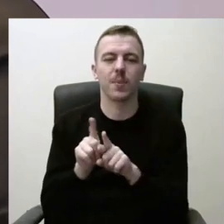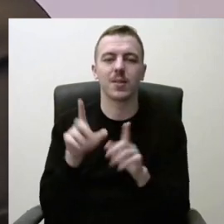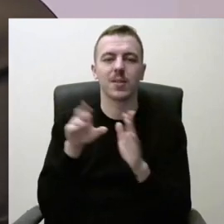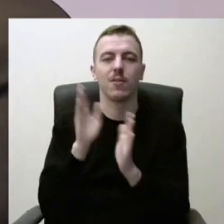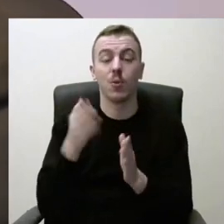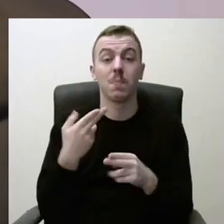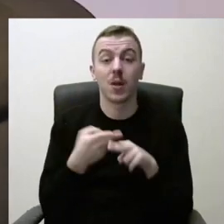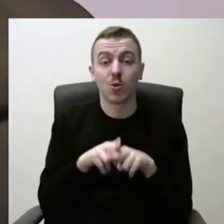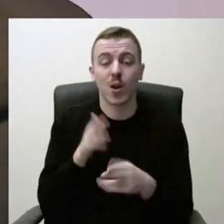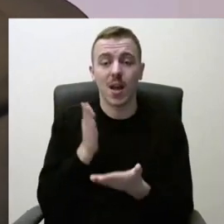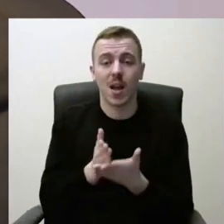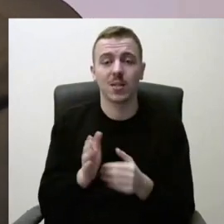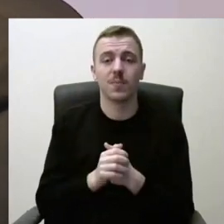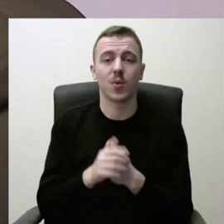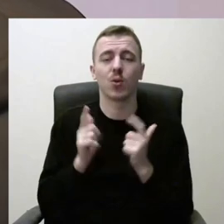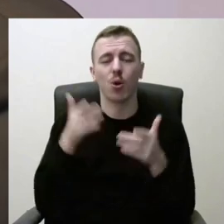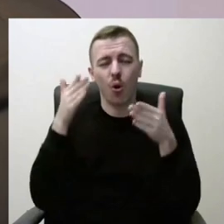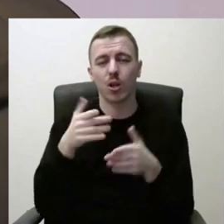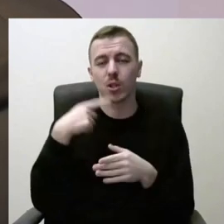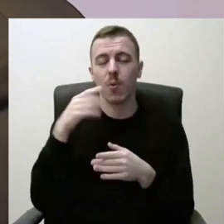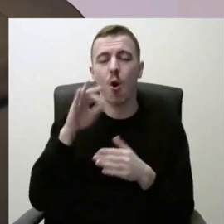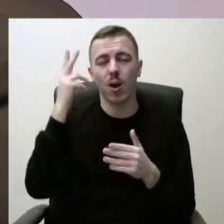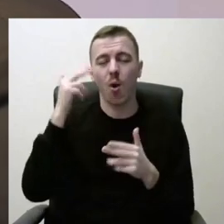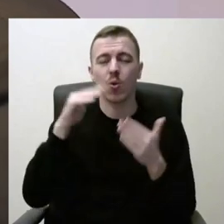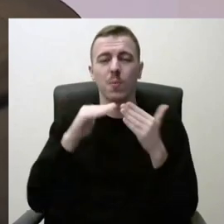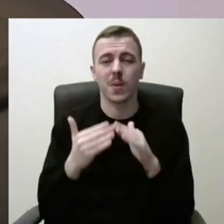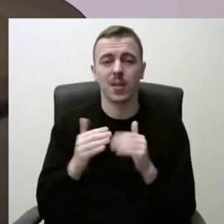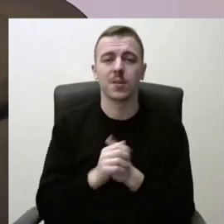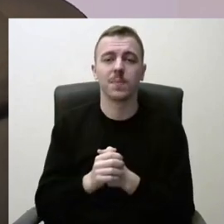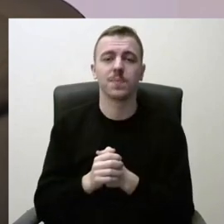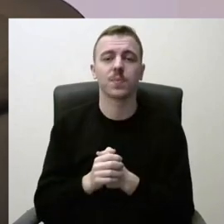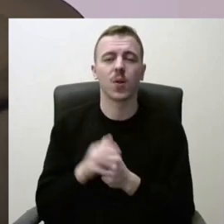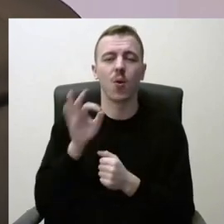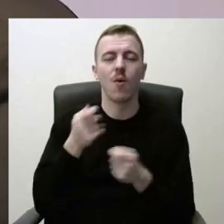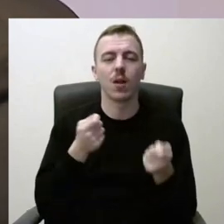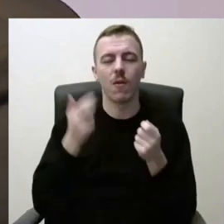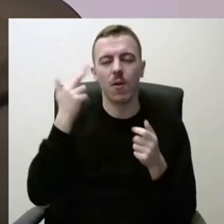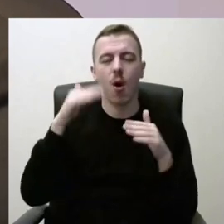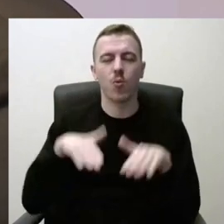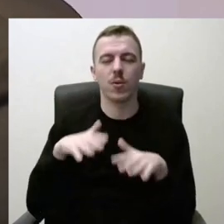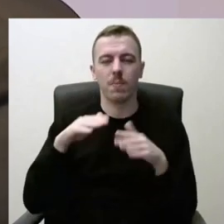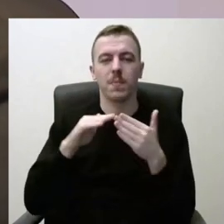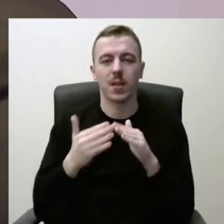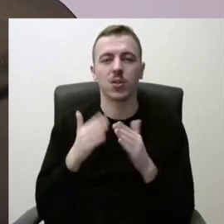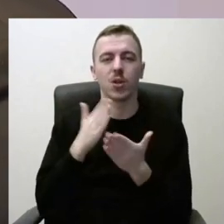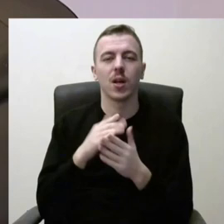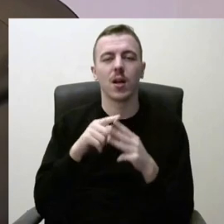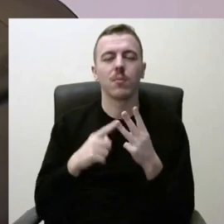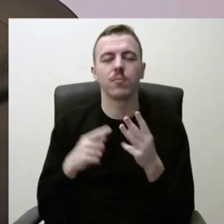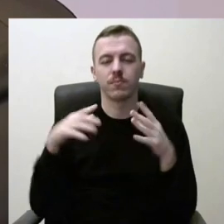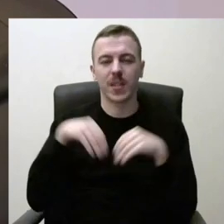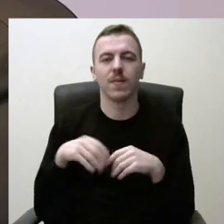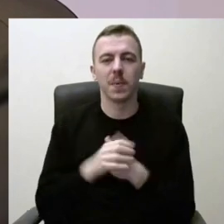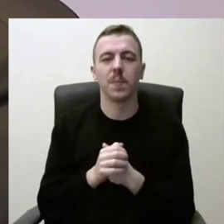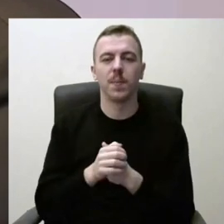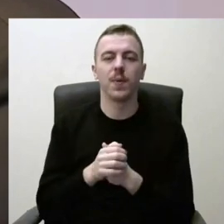esame Lietuvoje. Kalbant konkrečiai apie Kauno miestą, apie vadovavimą Kauno miestui, tai čia yra kelios dedamosios. Iš tikrųjų, tai